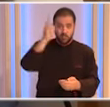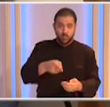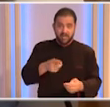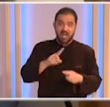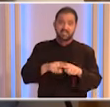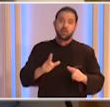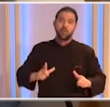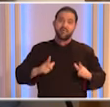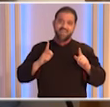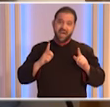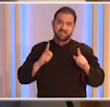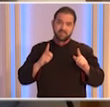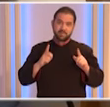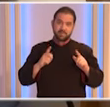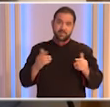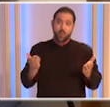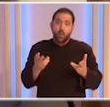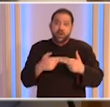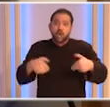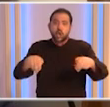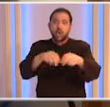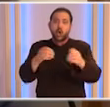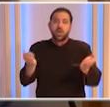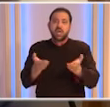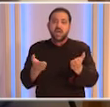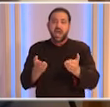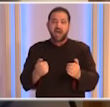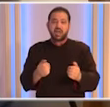viața. Ori noi, care ne